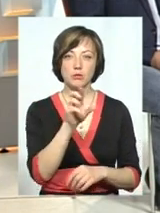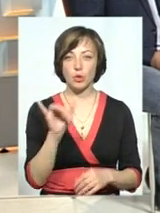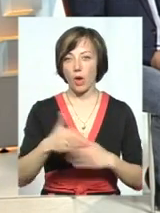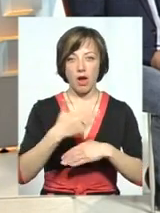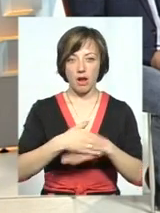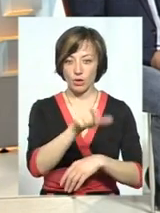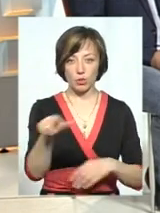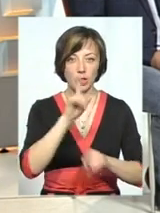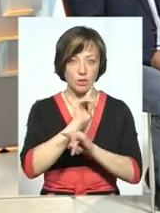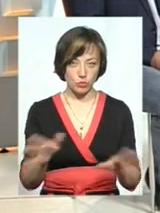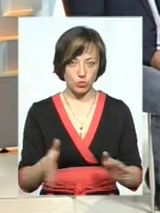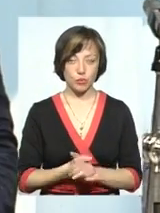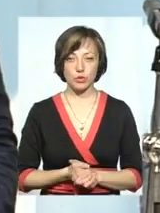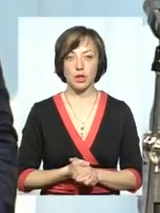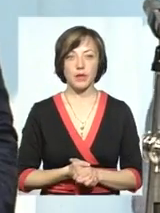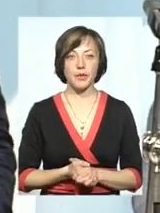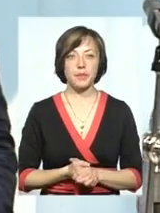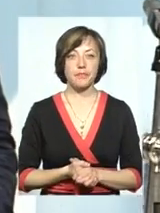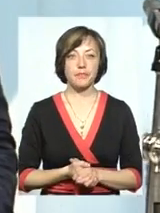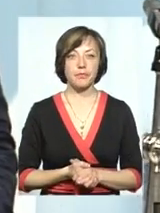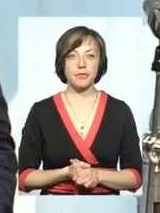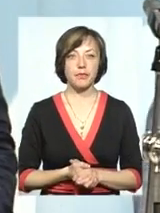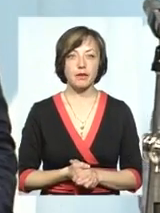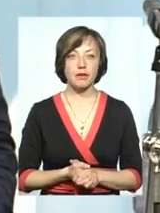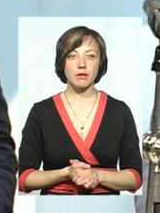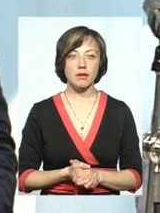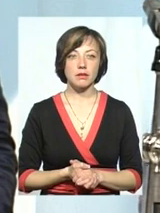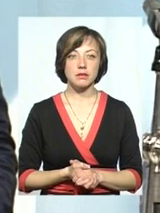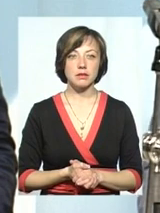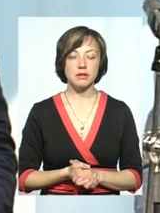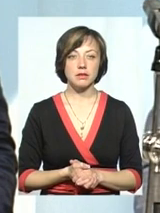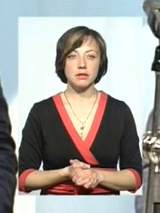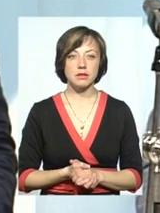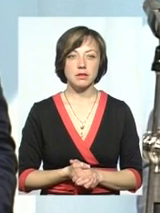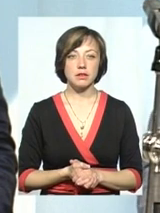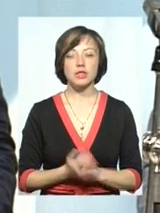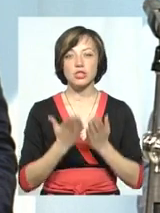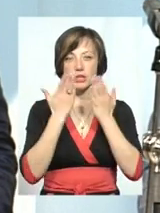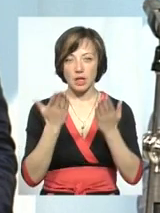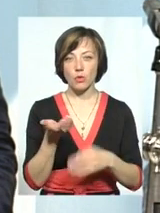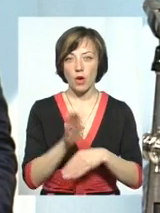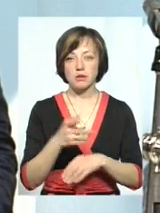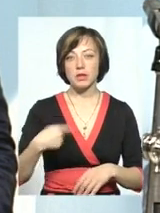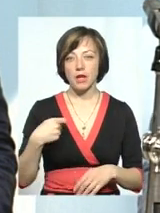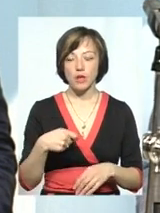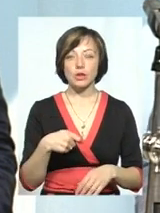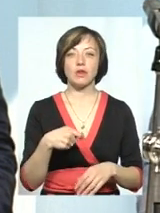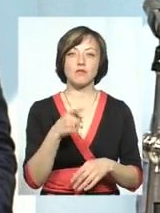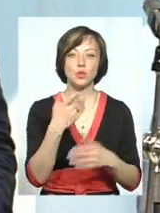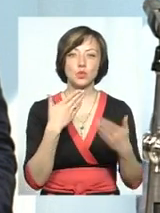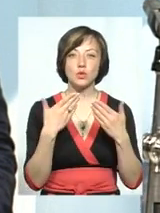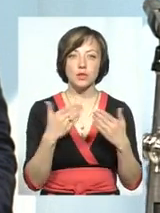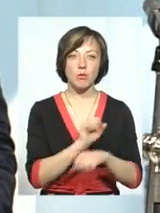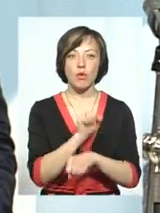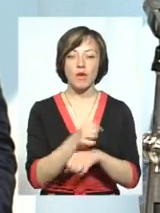це не будуть. Да, якщо читати там щодо, ну, дослівно указ президента, він стосується провайдерських структур. Вони повинні заблокувати